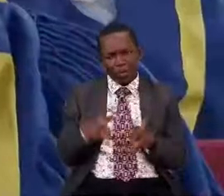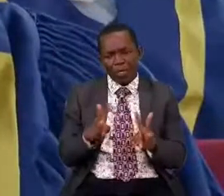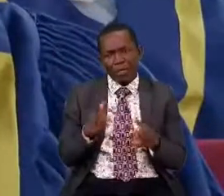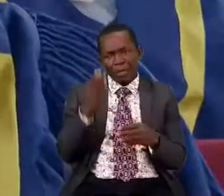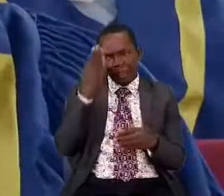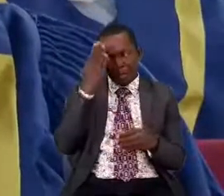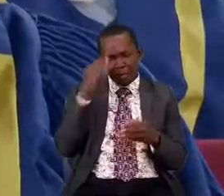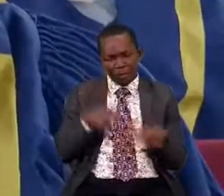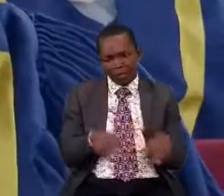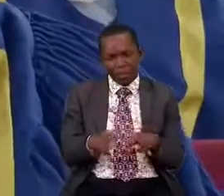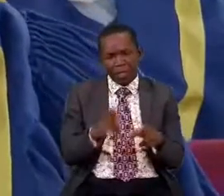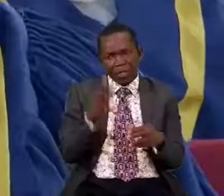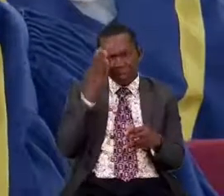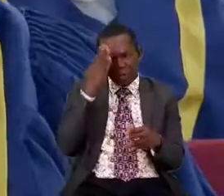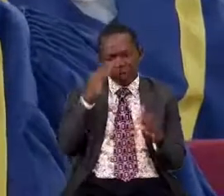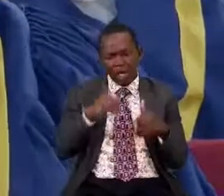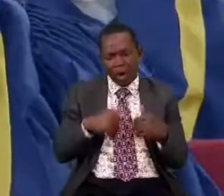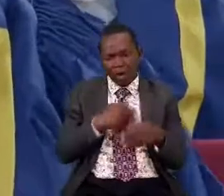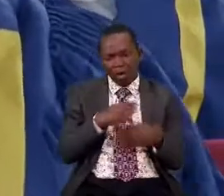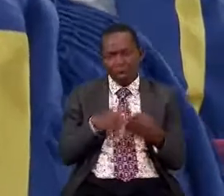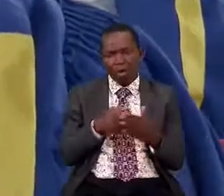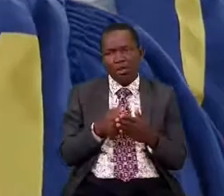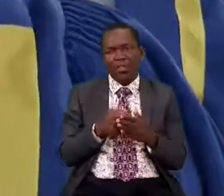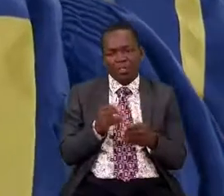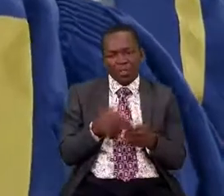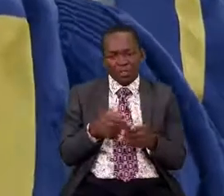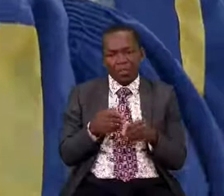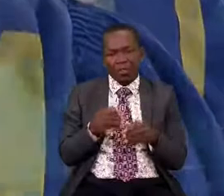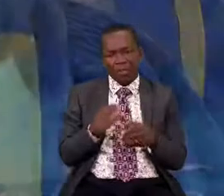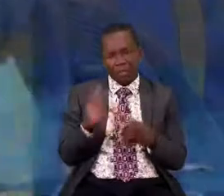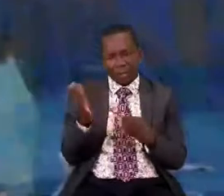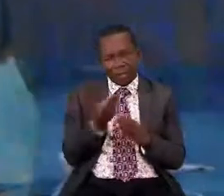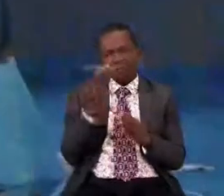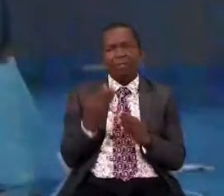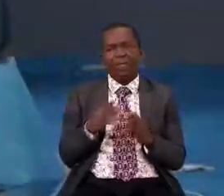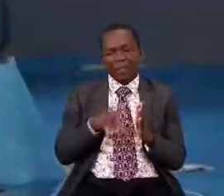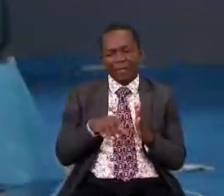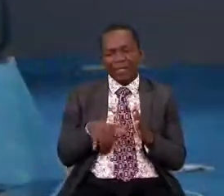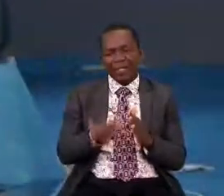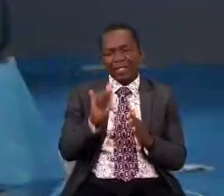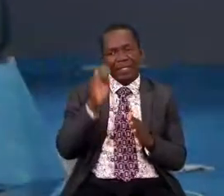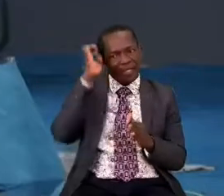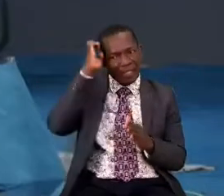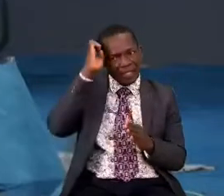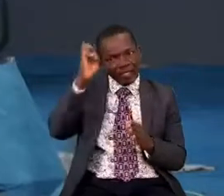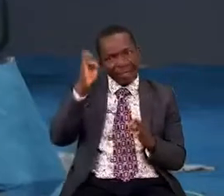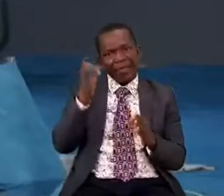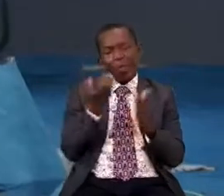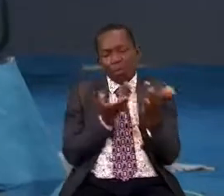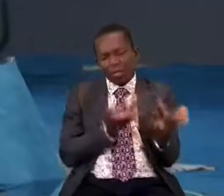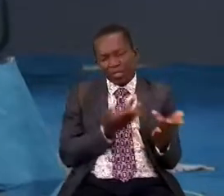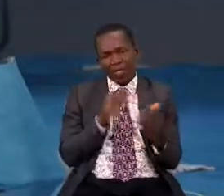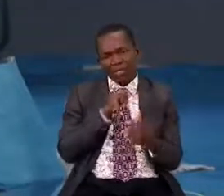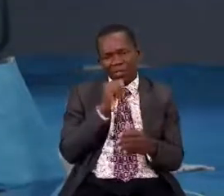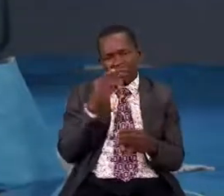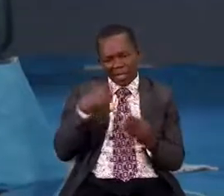il a attendu. Ce n'est pas la connaissance. Ce n'est pas les aptitudes. Ce n'est pas le pouvoir. Ce n'est